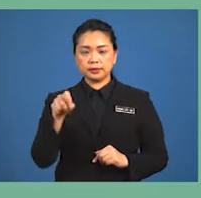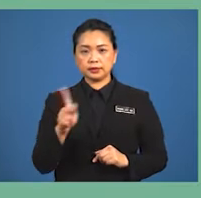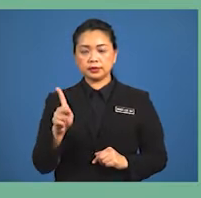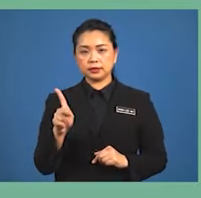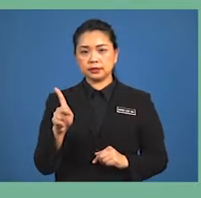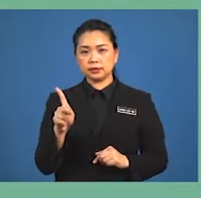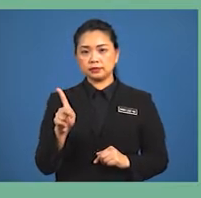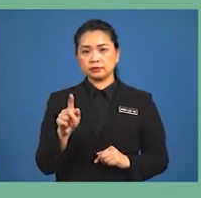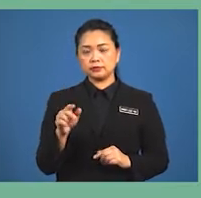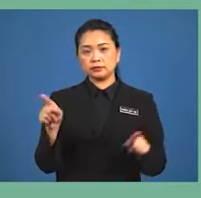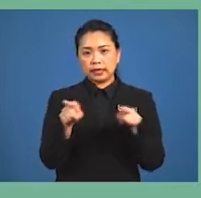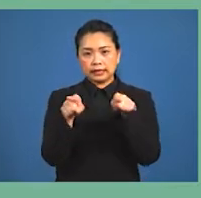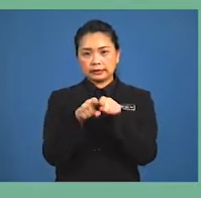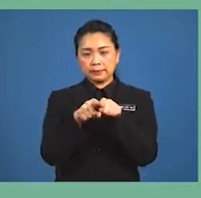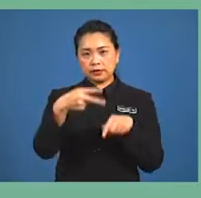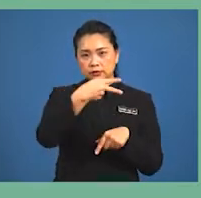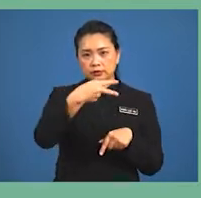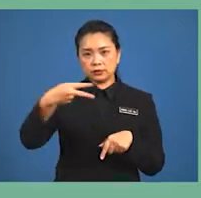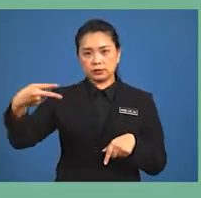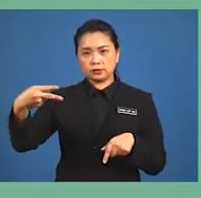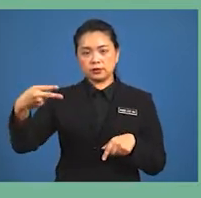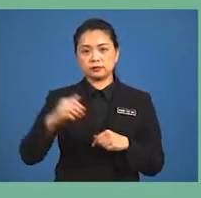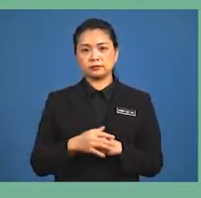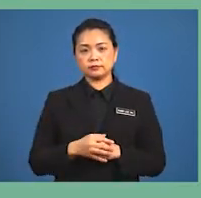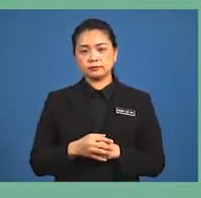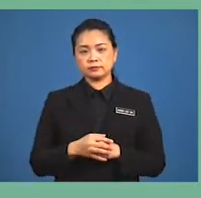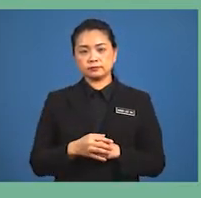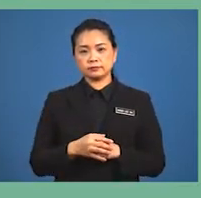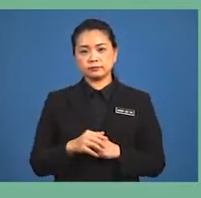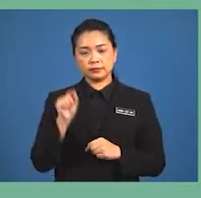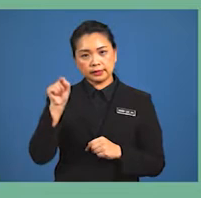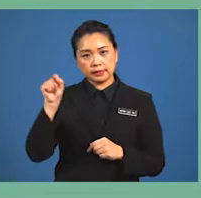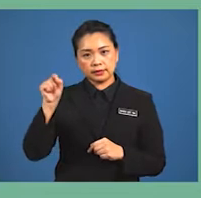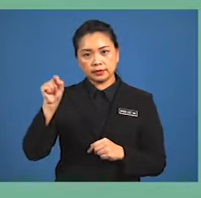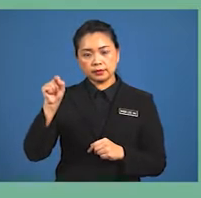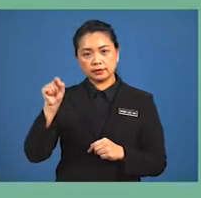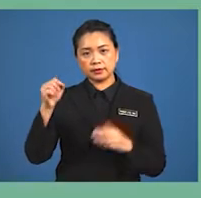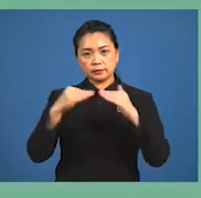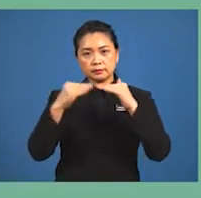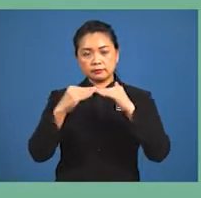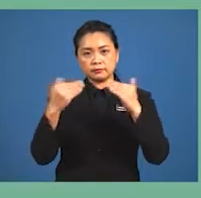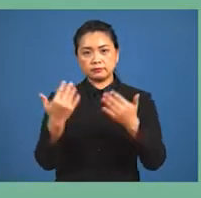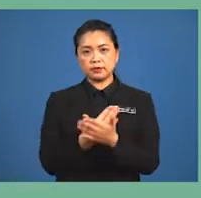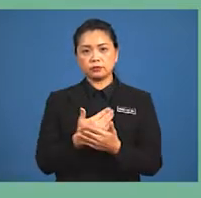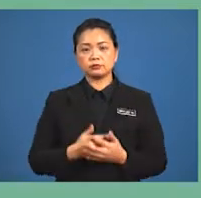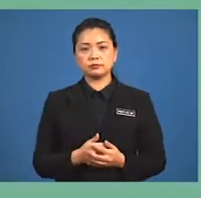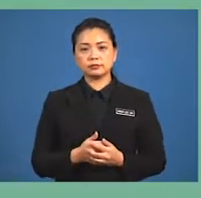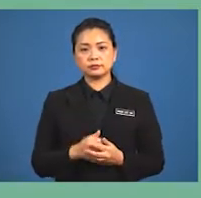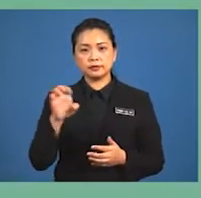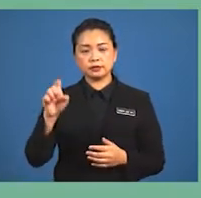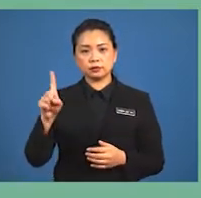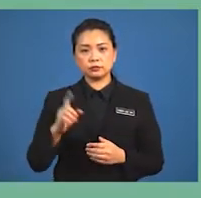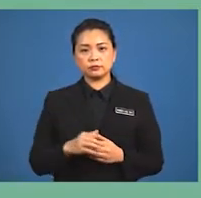Pastikan keluk ini adalah selari dengan keluk AE0. Tandakan kesimbangan baru sebagai E1 pada